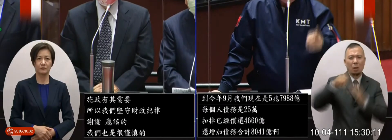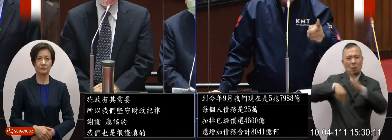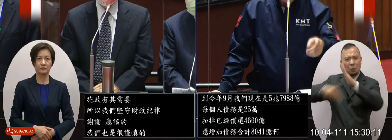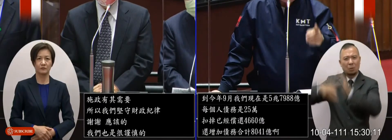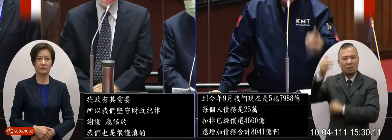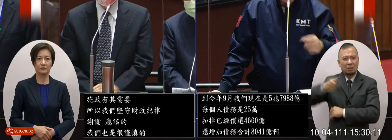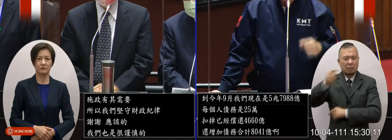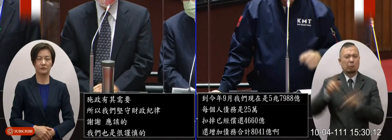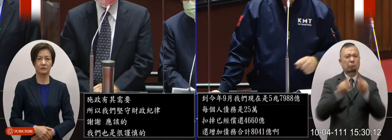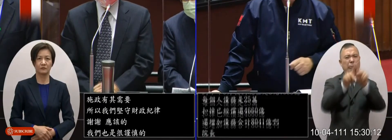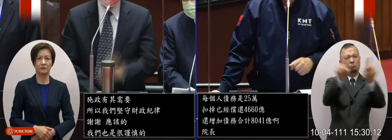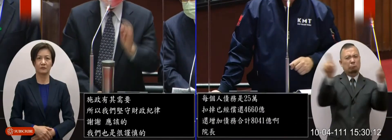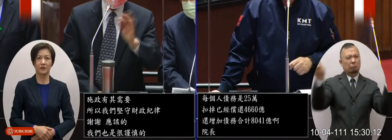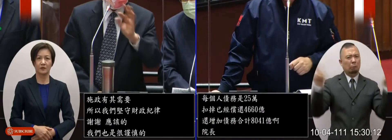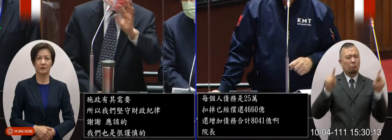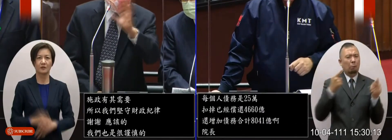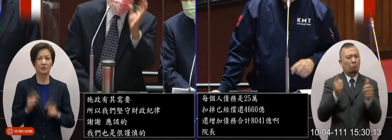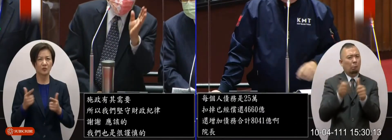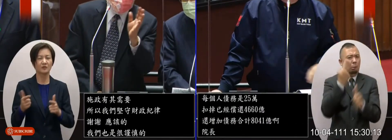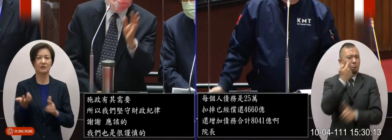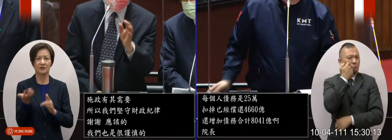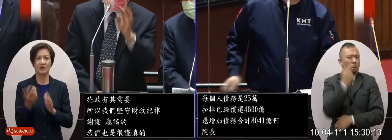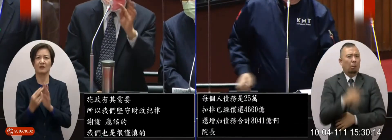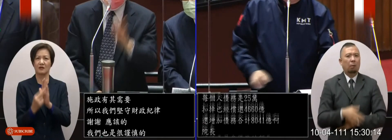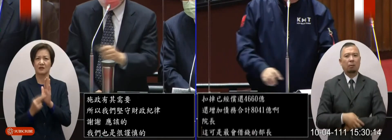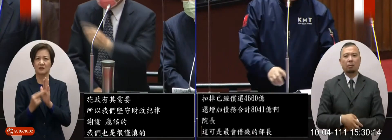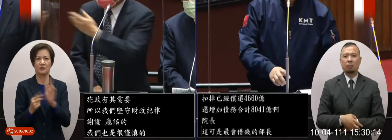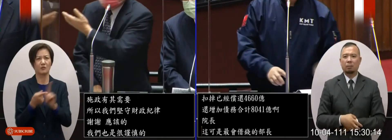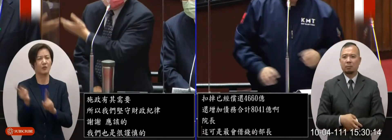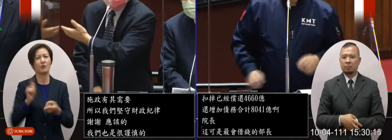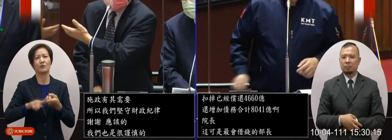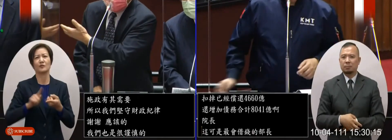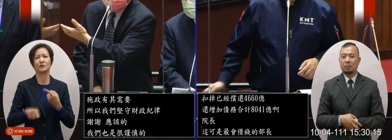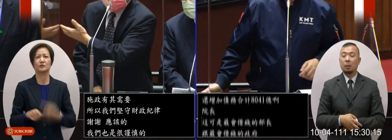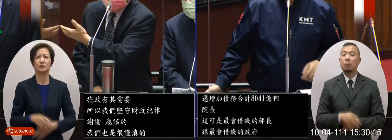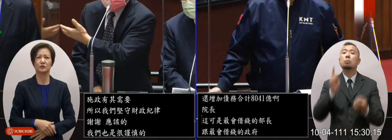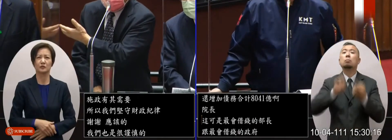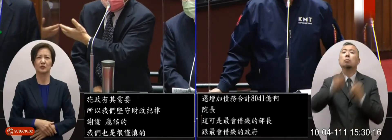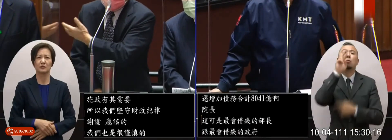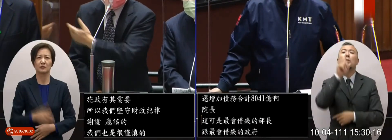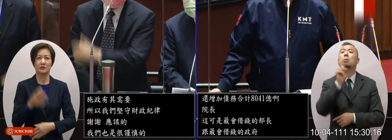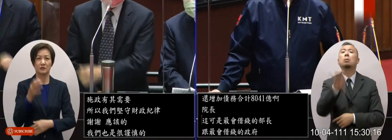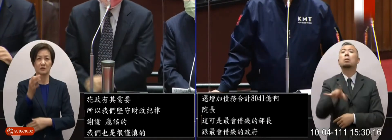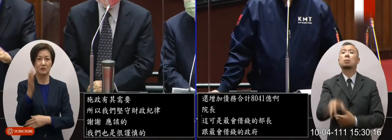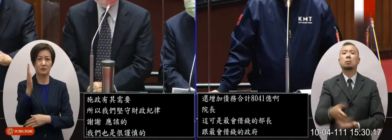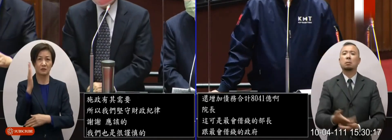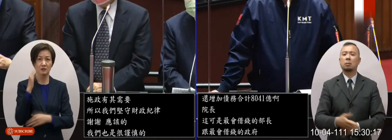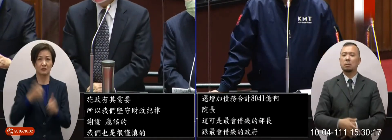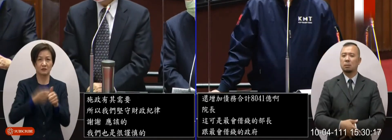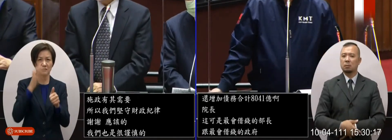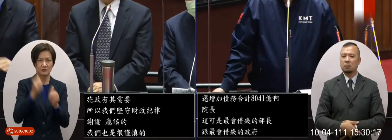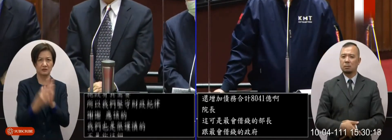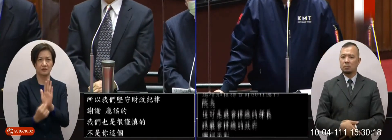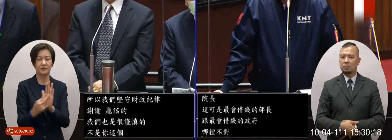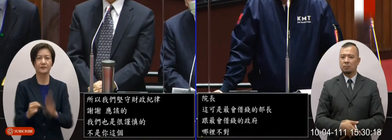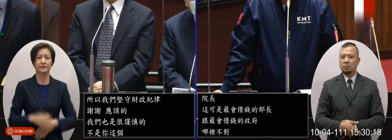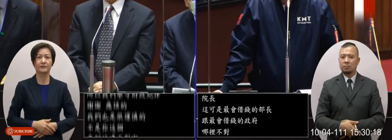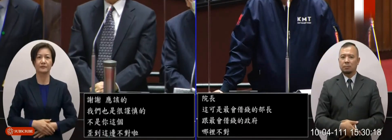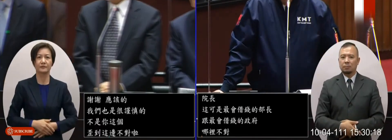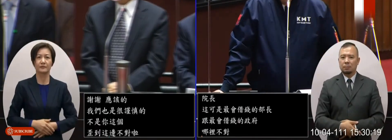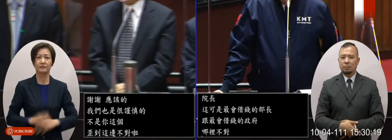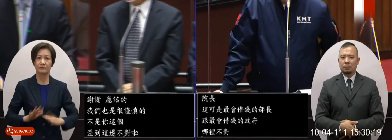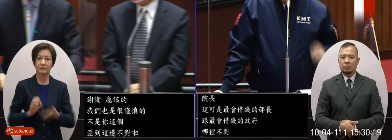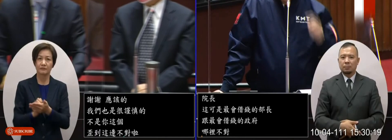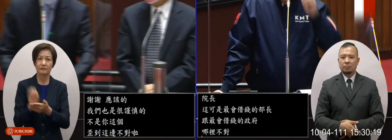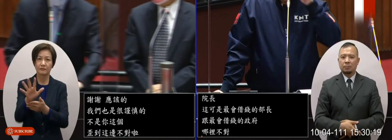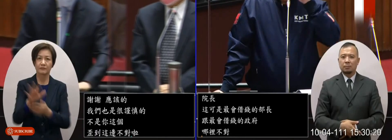借钱的政府。 不是，你这个歪到这边不对了，我请财政市长跟你讲一下。 是，报告委员，